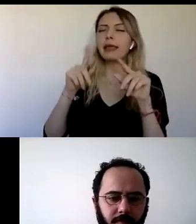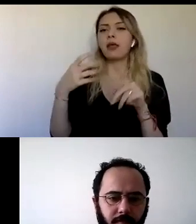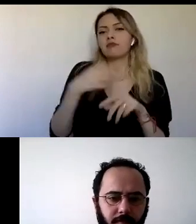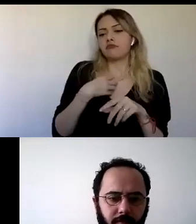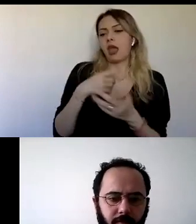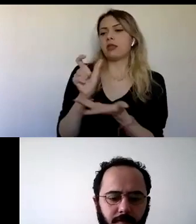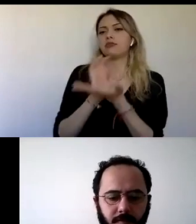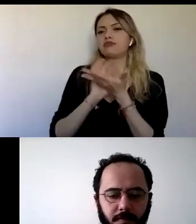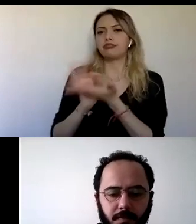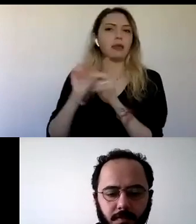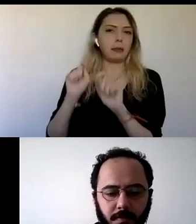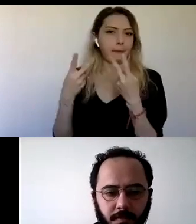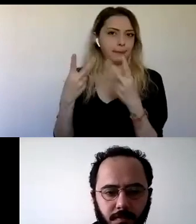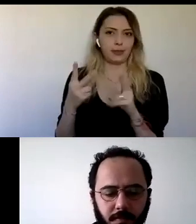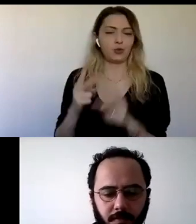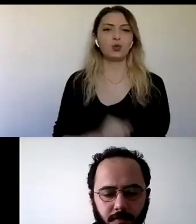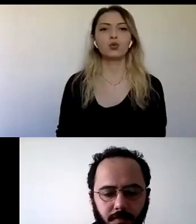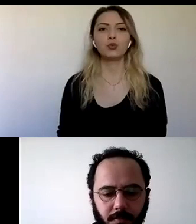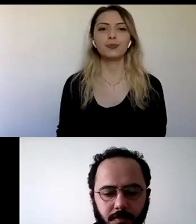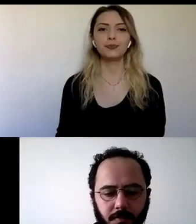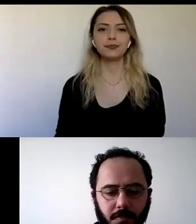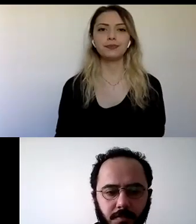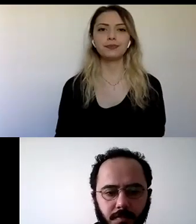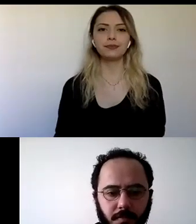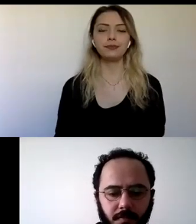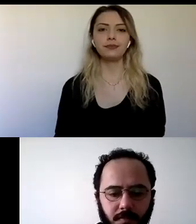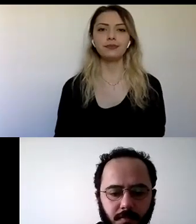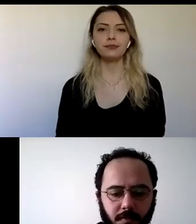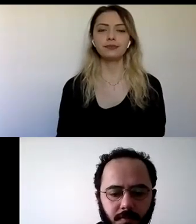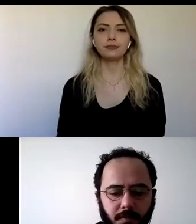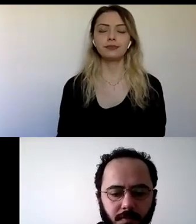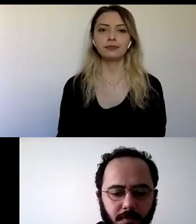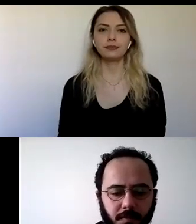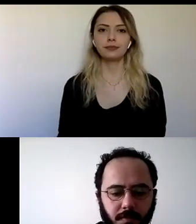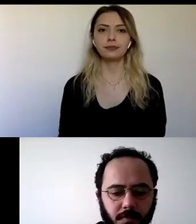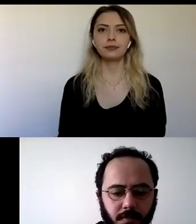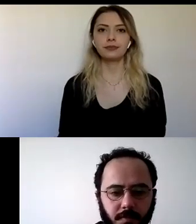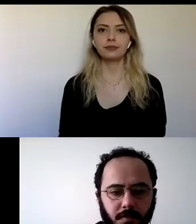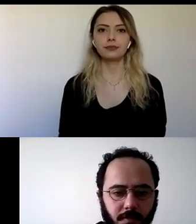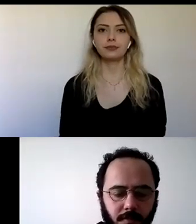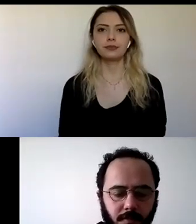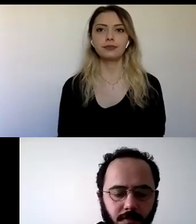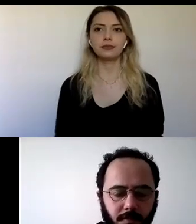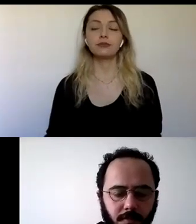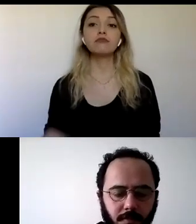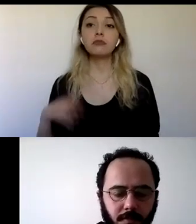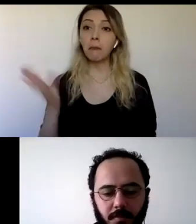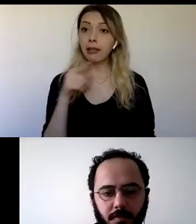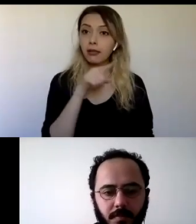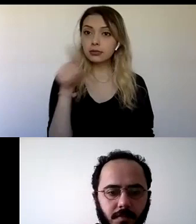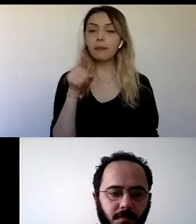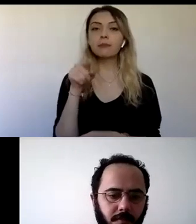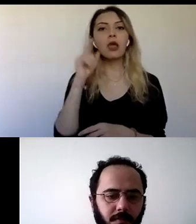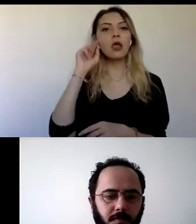bir izleme raporu yayınladınız. İzleme raporunun kaç kişi tarafından tıklandığını ya da